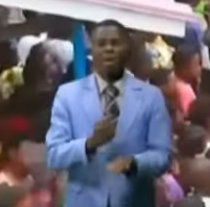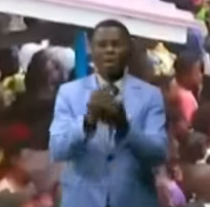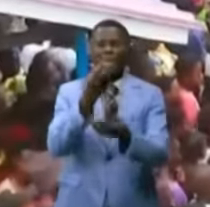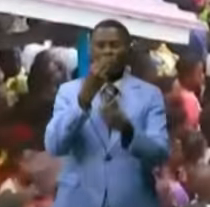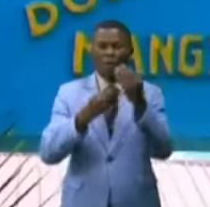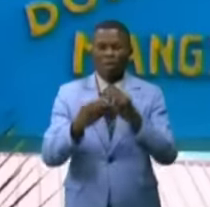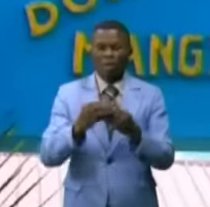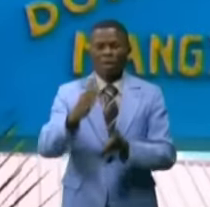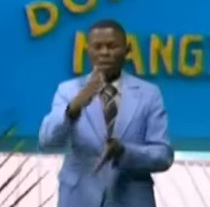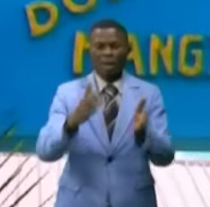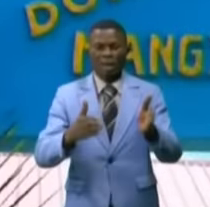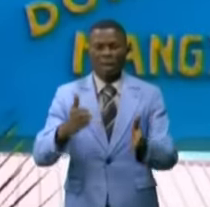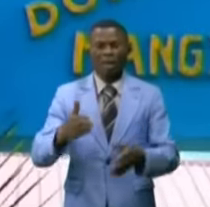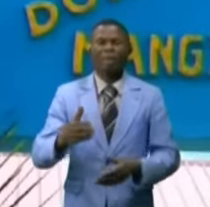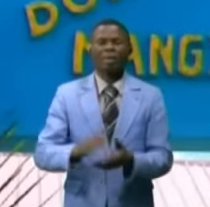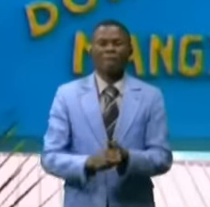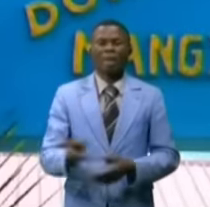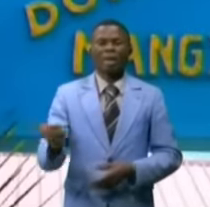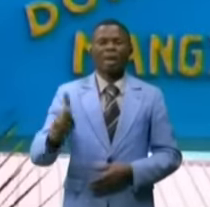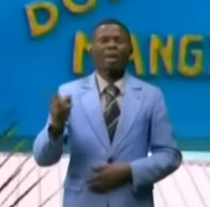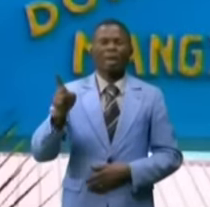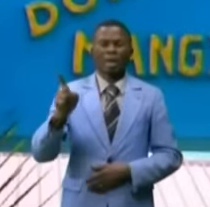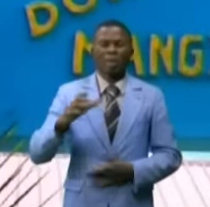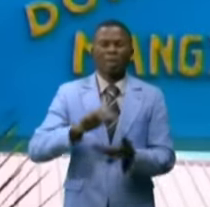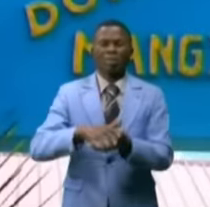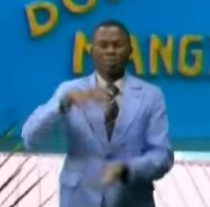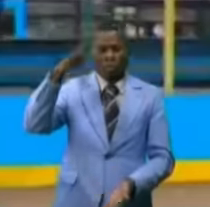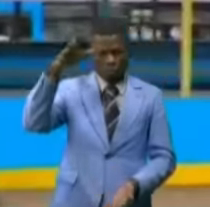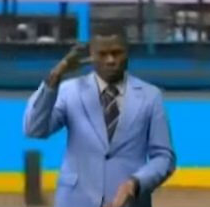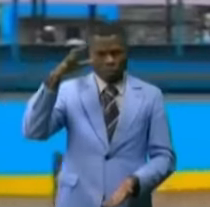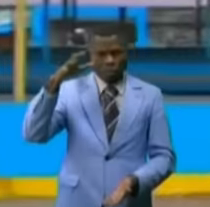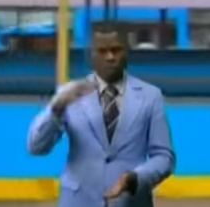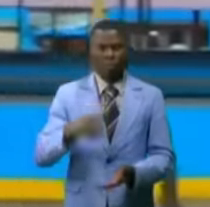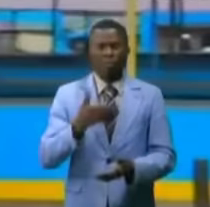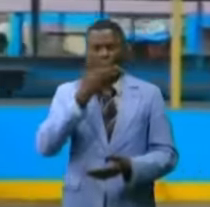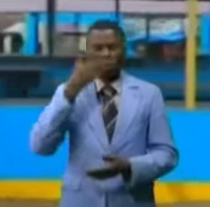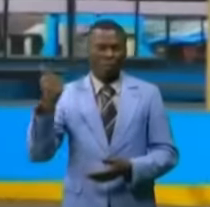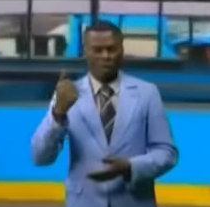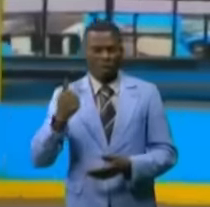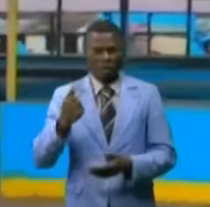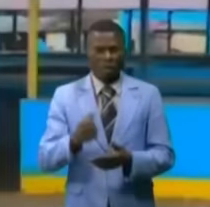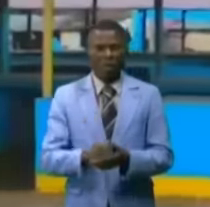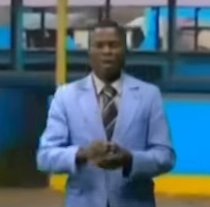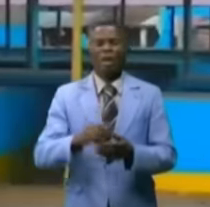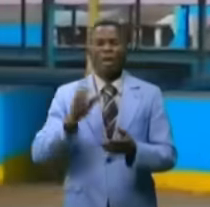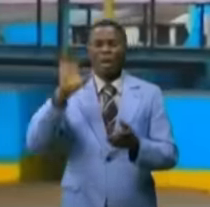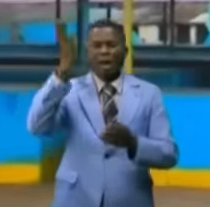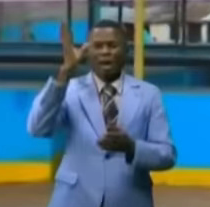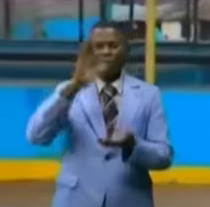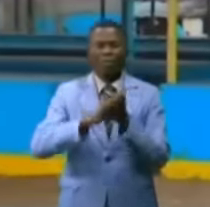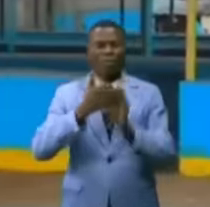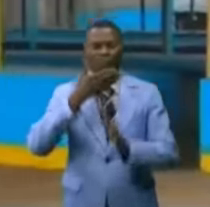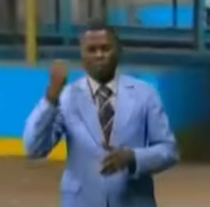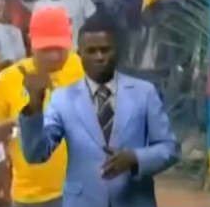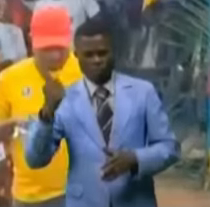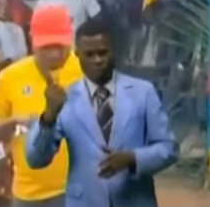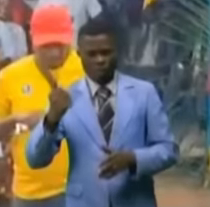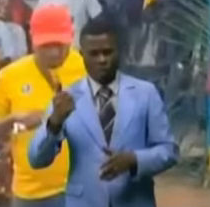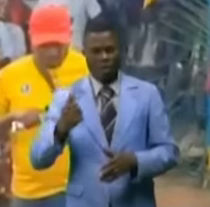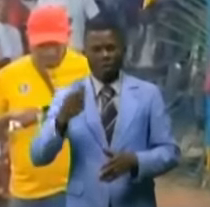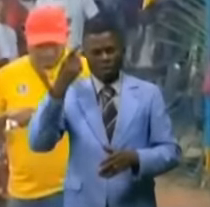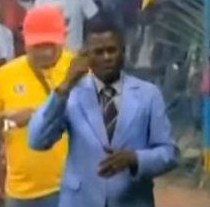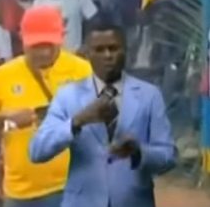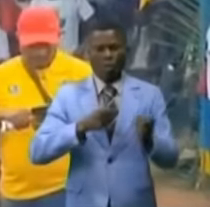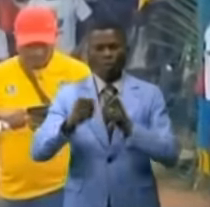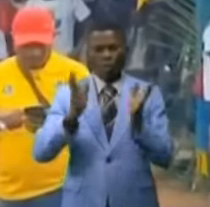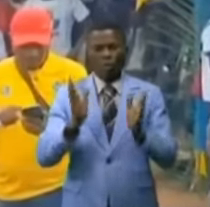les recettes de la commune du territoire de Kasongolunda. Ce joyau qui embellit la cité porte le label de l'Alliance pour la bonne